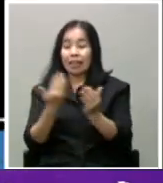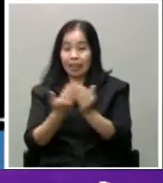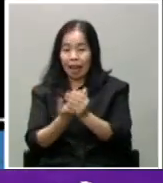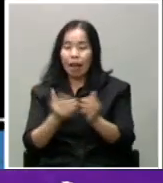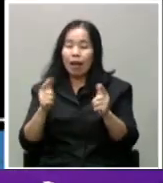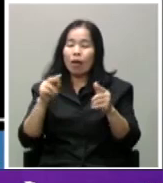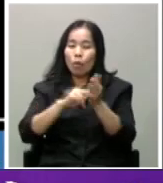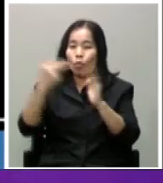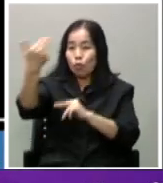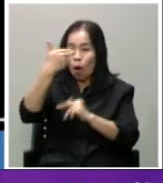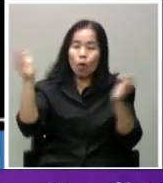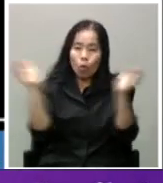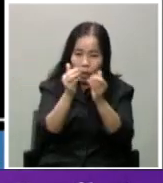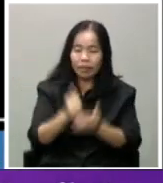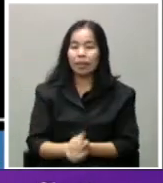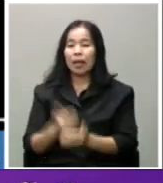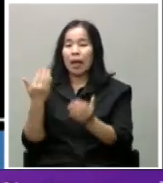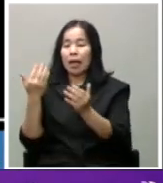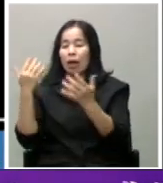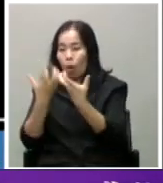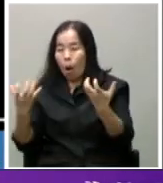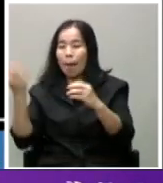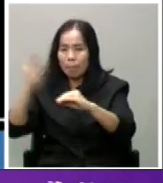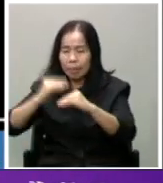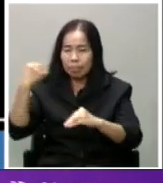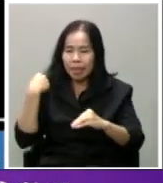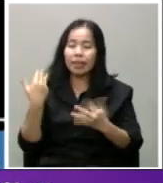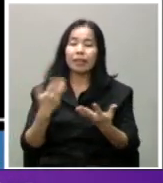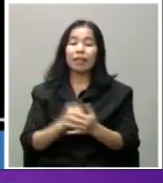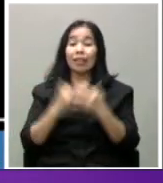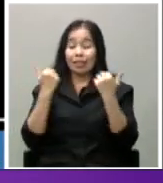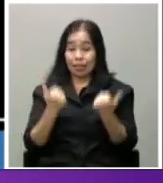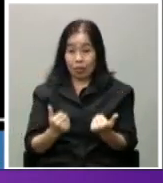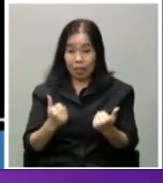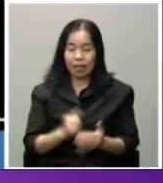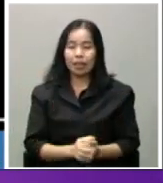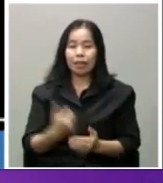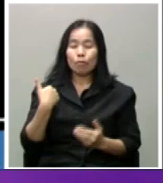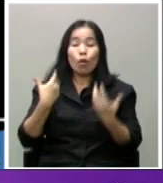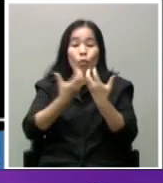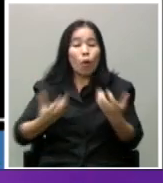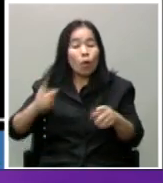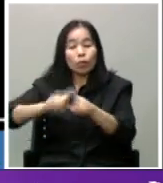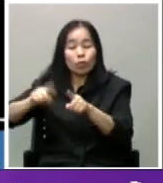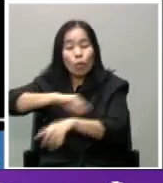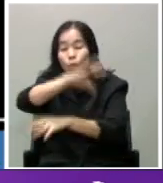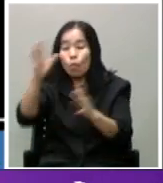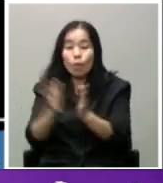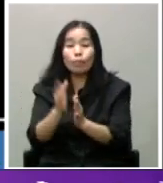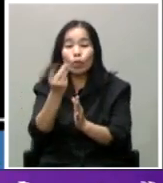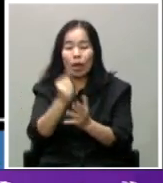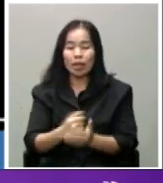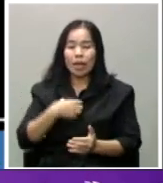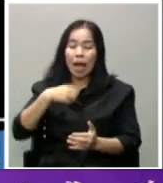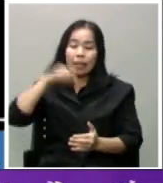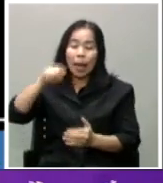ครับเอาจำนวนเพิ่มขึ้นอีกนั่นหมายถึงว่าขณะนี้เนี่ยครับจำนวนที่ได้มาเนี่ยครับท่านไปเพิ่มจ